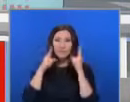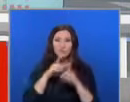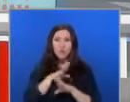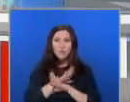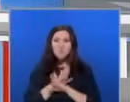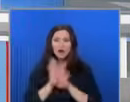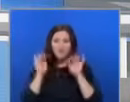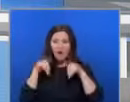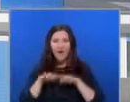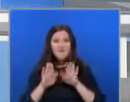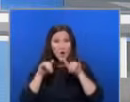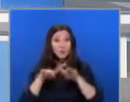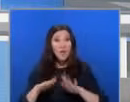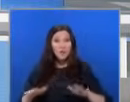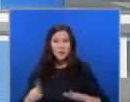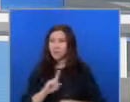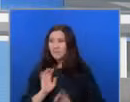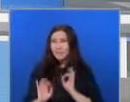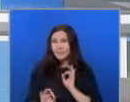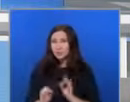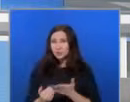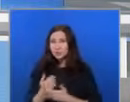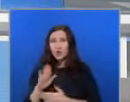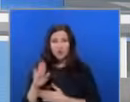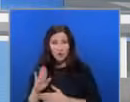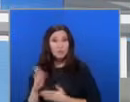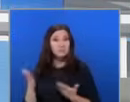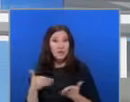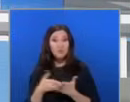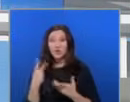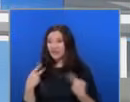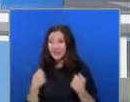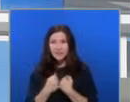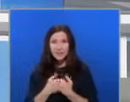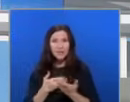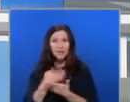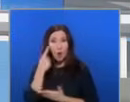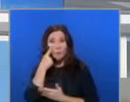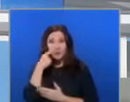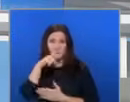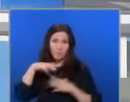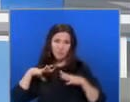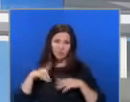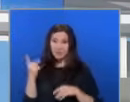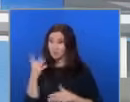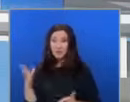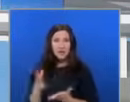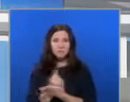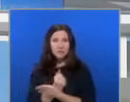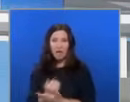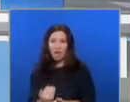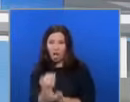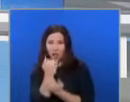Изненадващо, мъртво вълнение по морето, нетипично за началото на сезона, доведе до 2 инцидента заради опити от литовници сами да